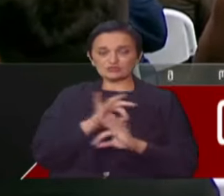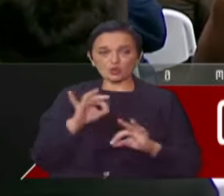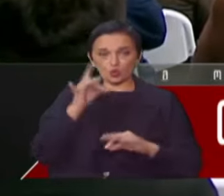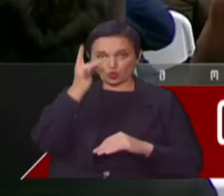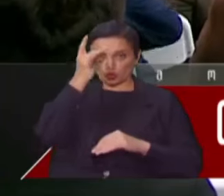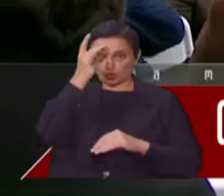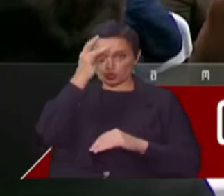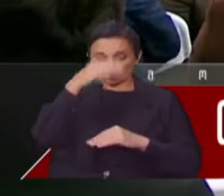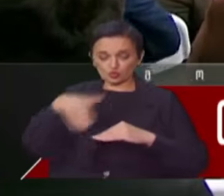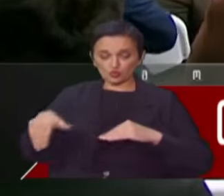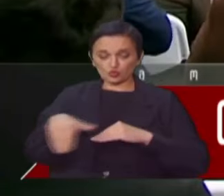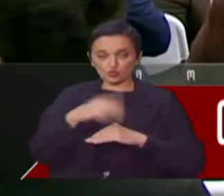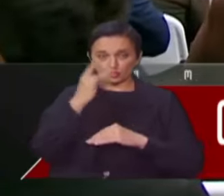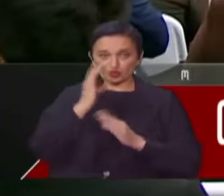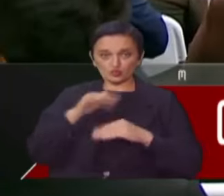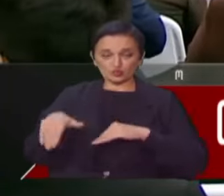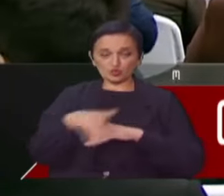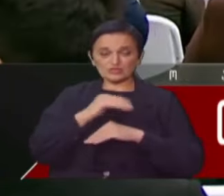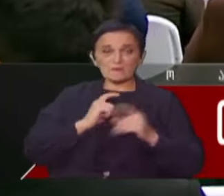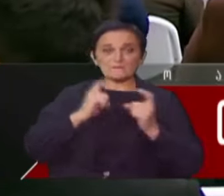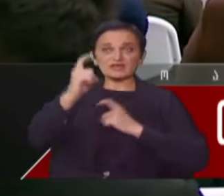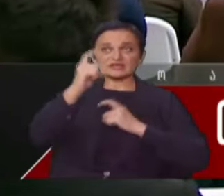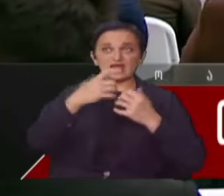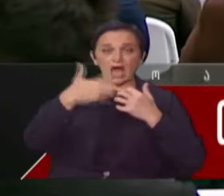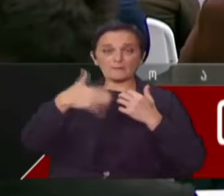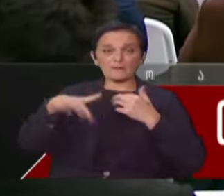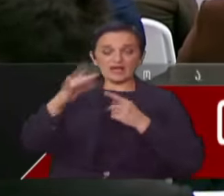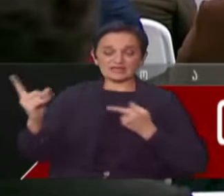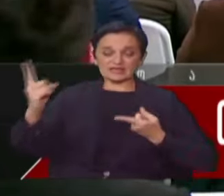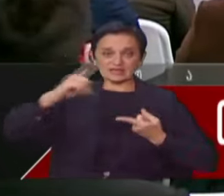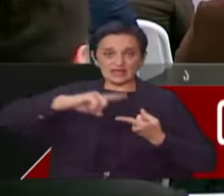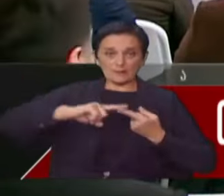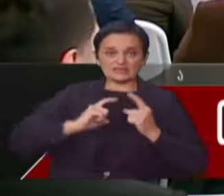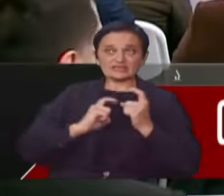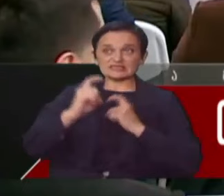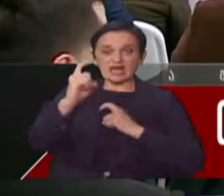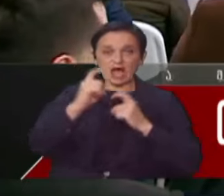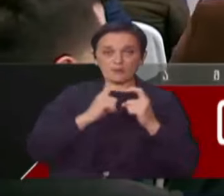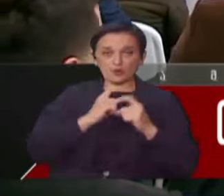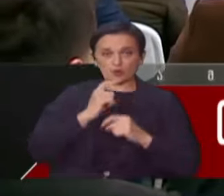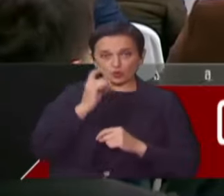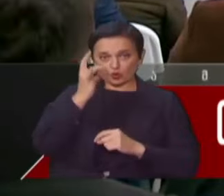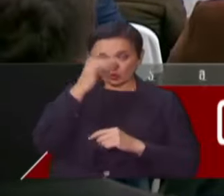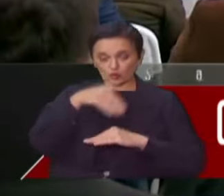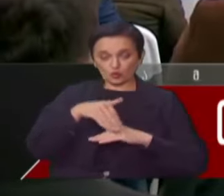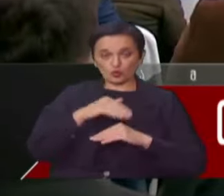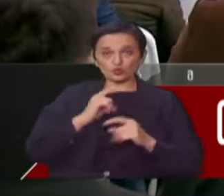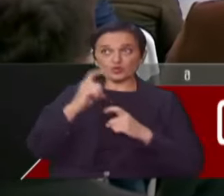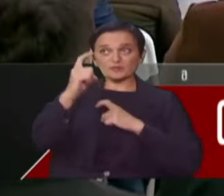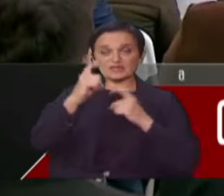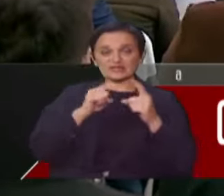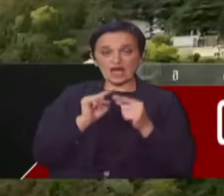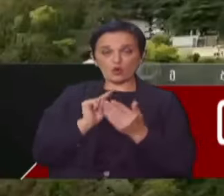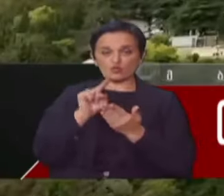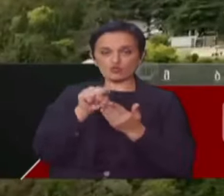რუსთაველის გამზირისა და მთაწმინდის პარკის დამაკავშირებელი საბაგირო. რუსთაველის გამზირი და მთაწმინდაზე